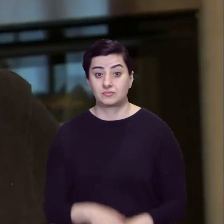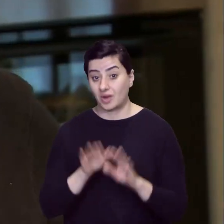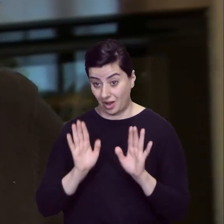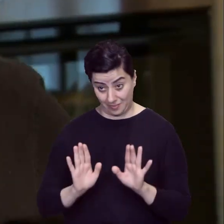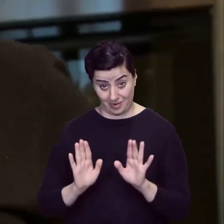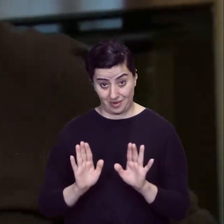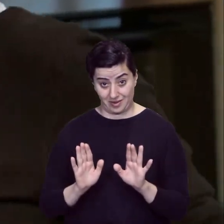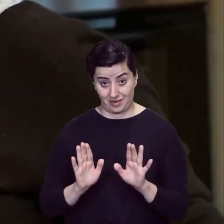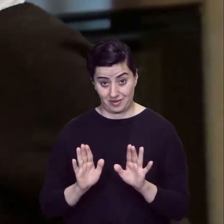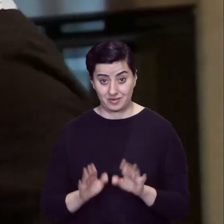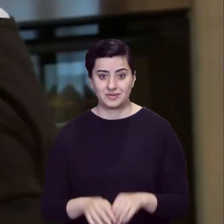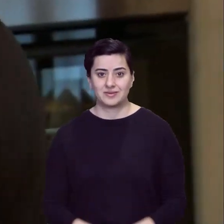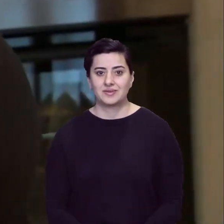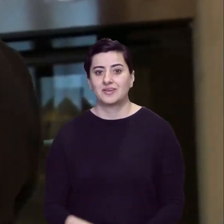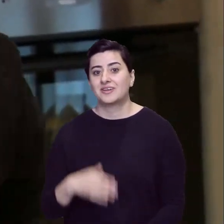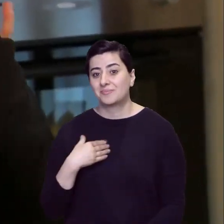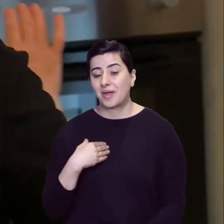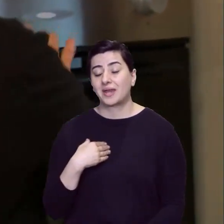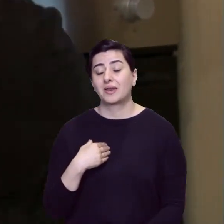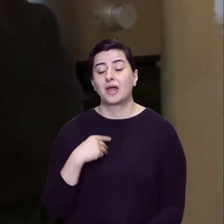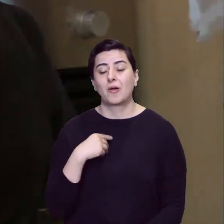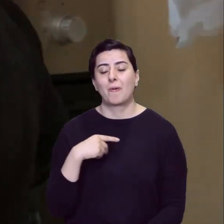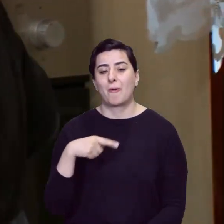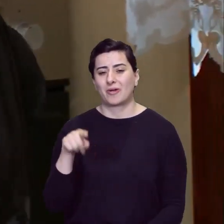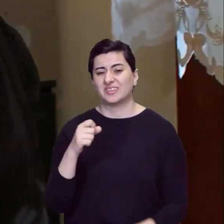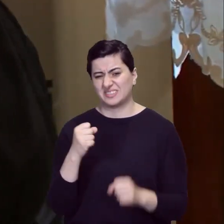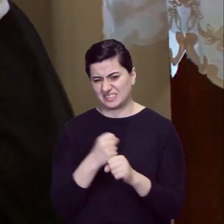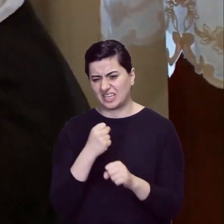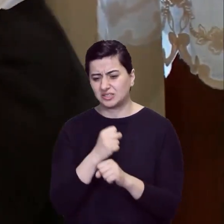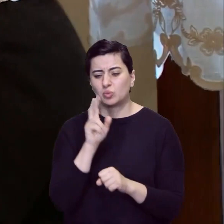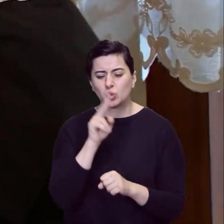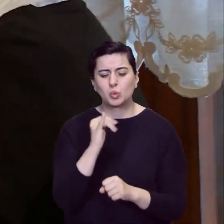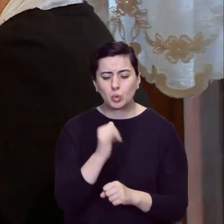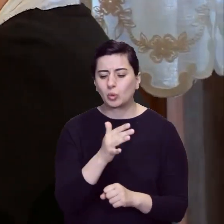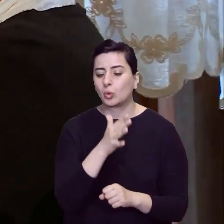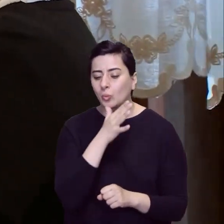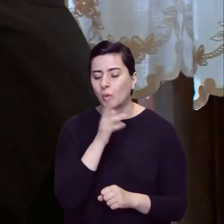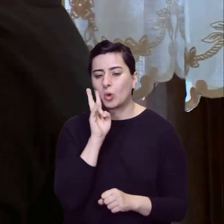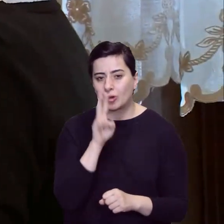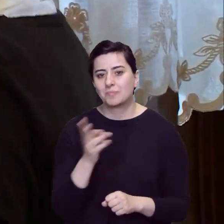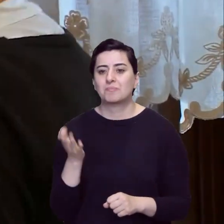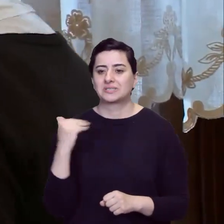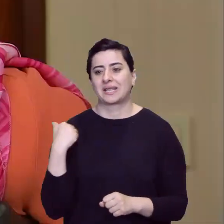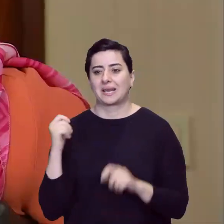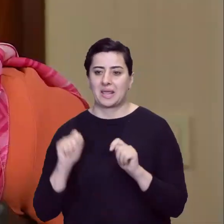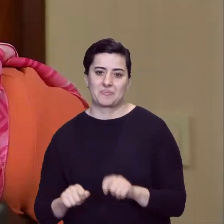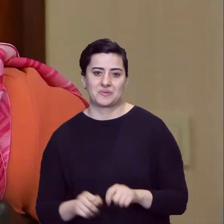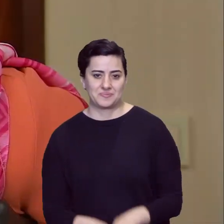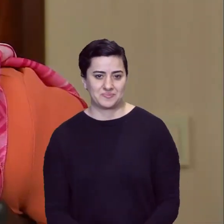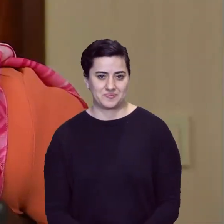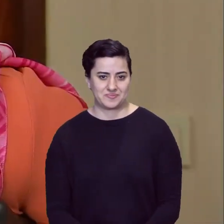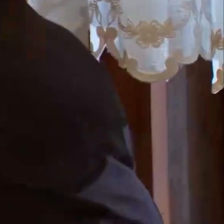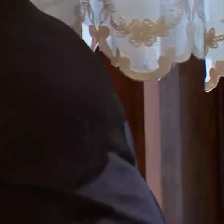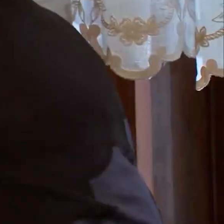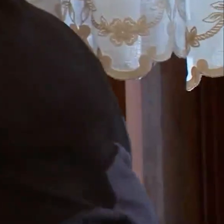Ama ben onların taş gibi olduğunu görünce yenilerini yaptım. Fırından